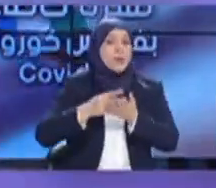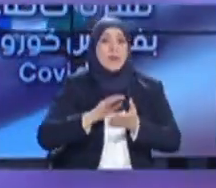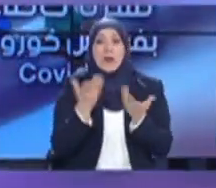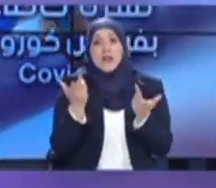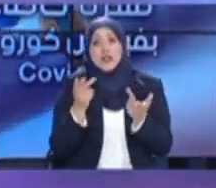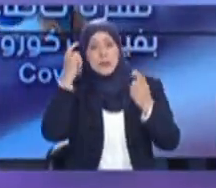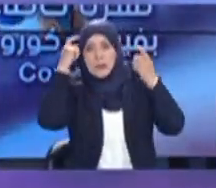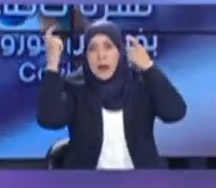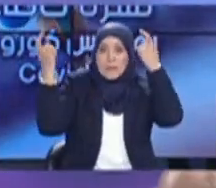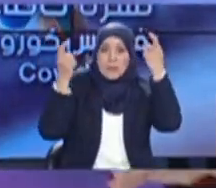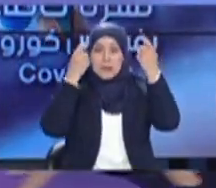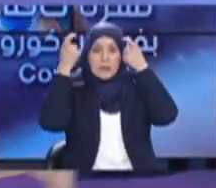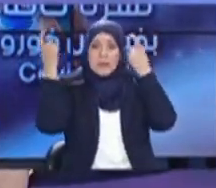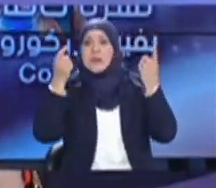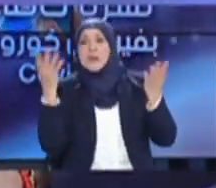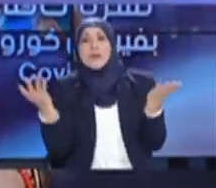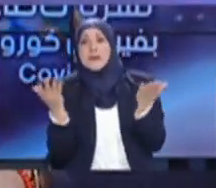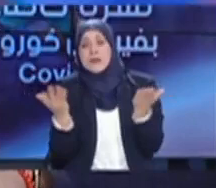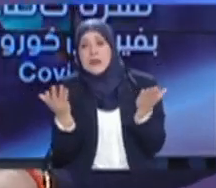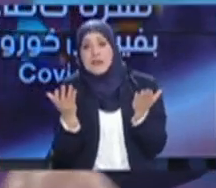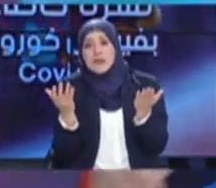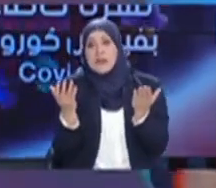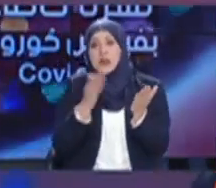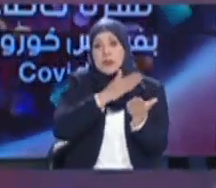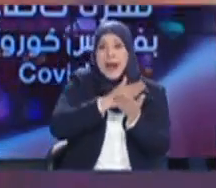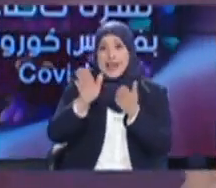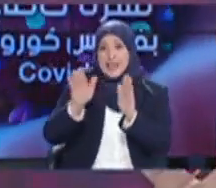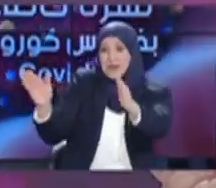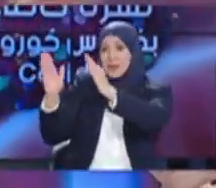يخمموا في انه هل سيقع عزلهم دايوغ حتى